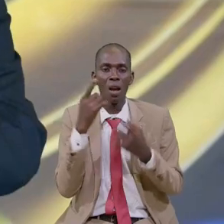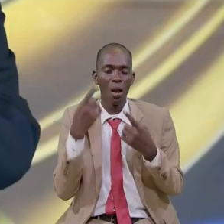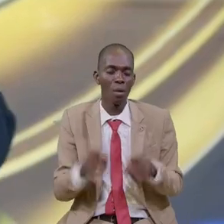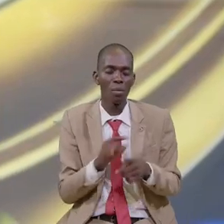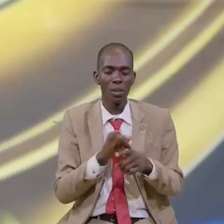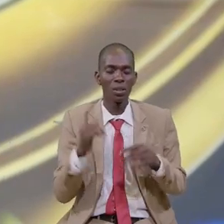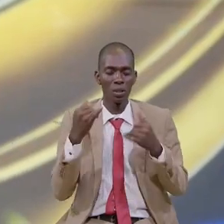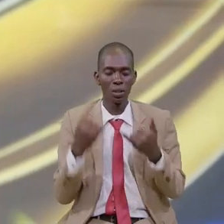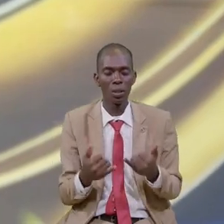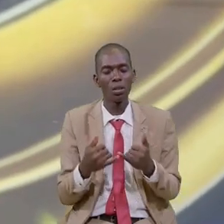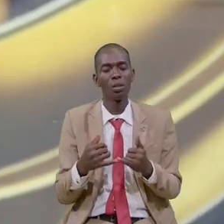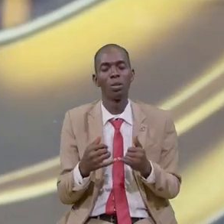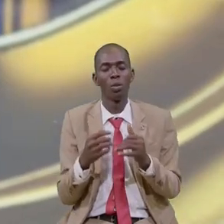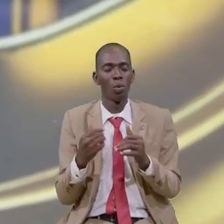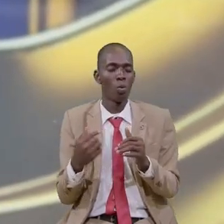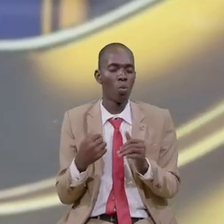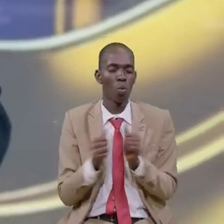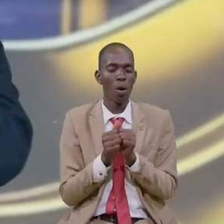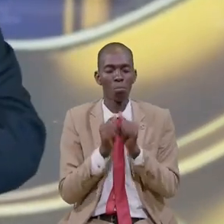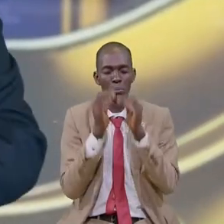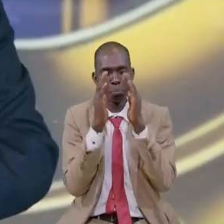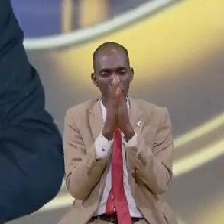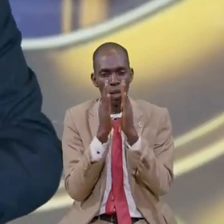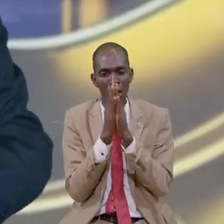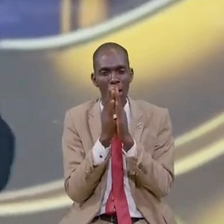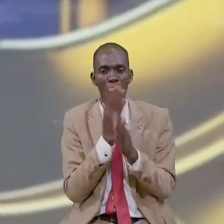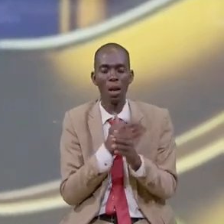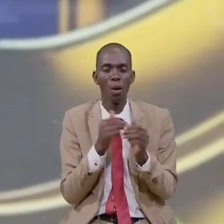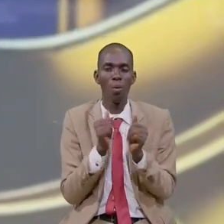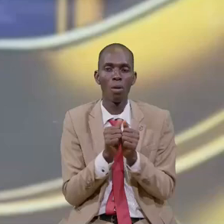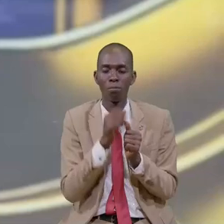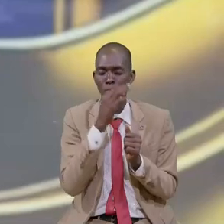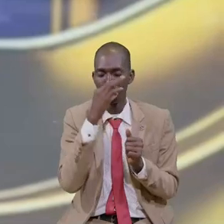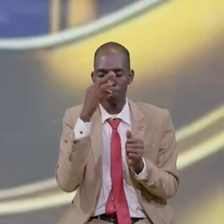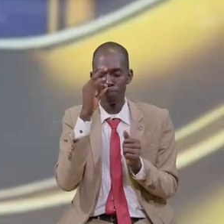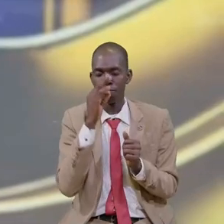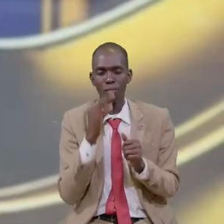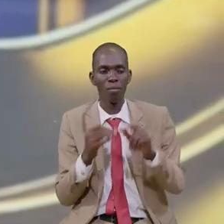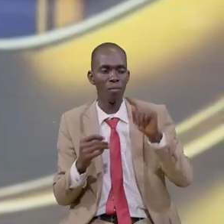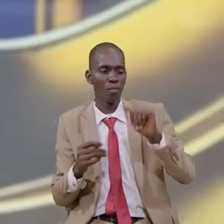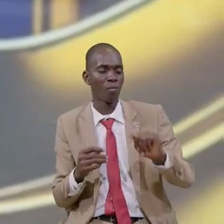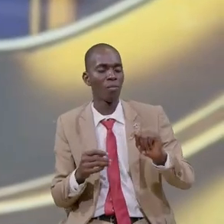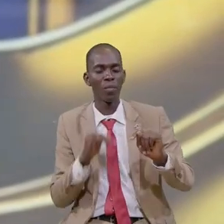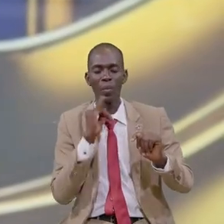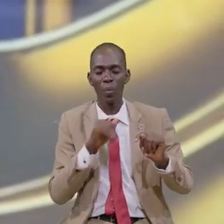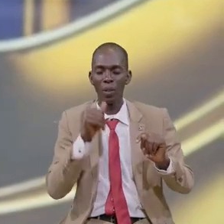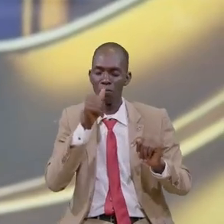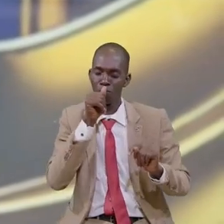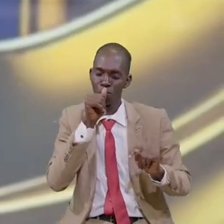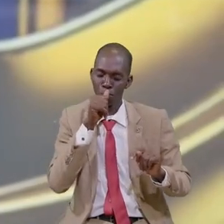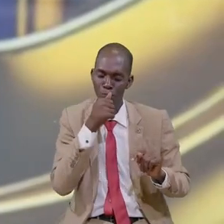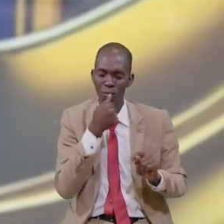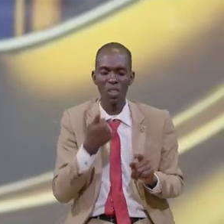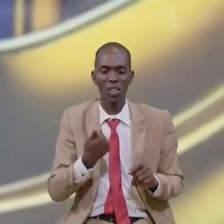qui arrive, arrive par la prière et le jeûne. Ensuite, c'est la tempérance, la maîtrise de